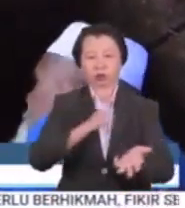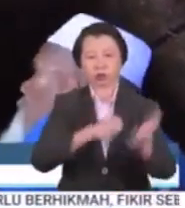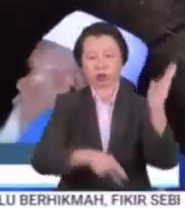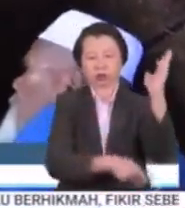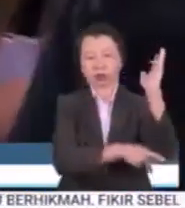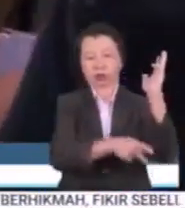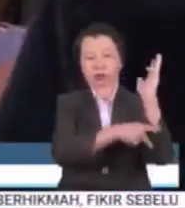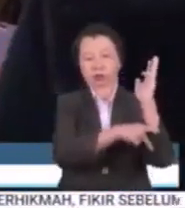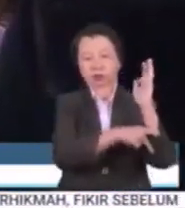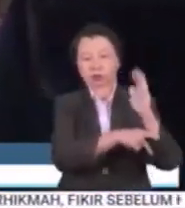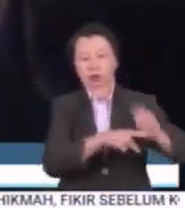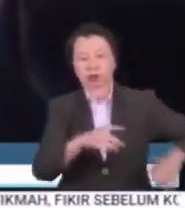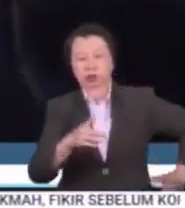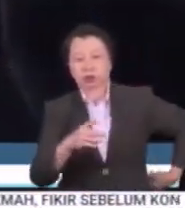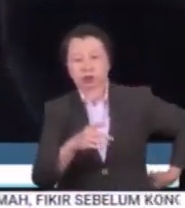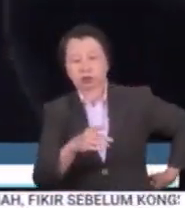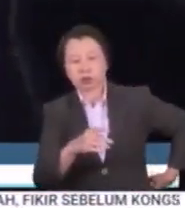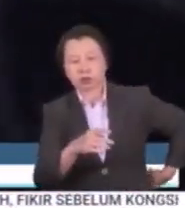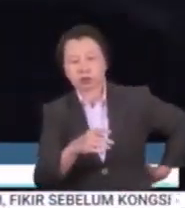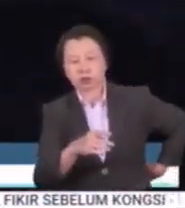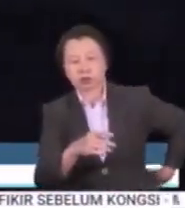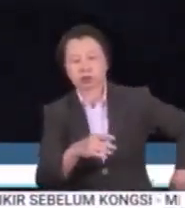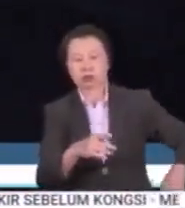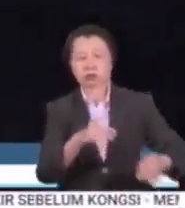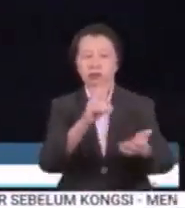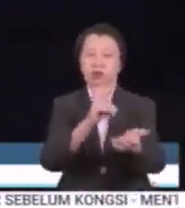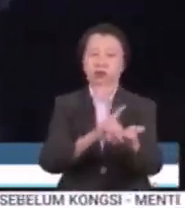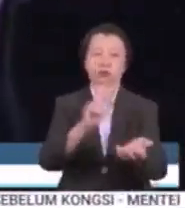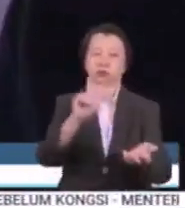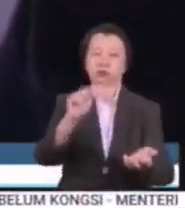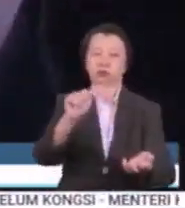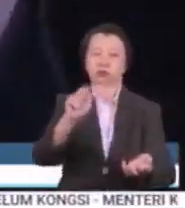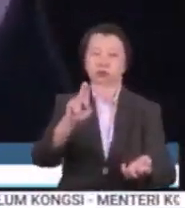parlimen sungai petani Dr Taufiq Johari